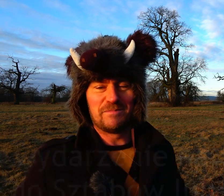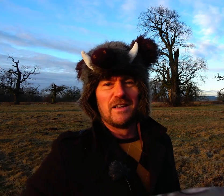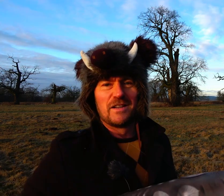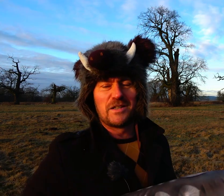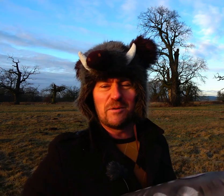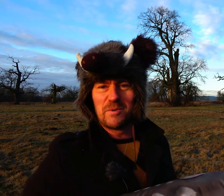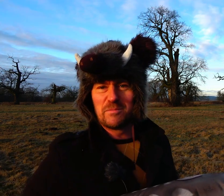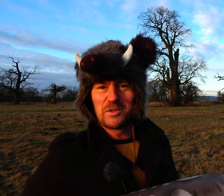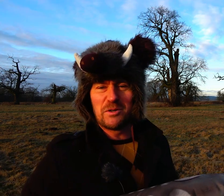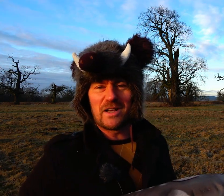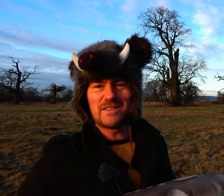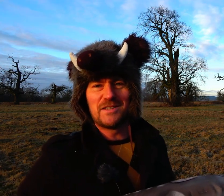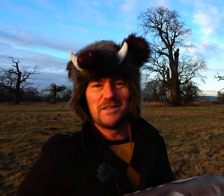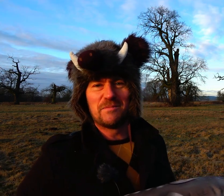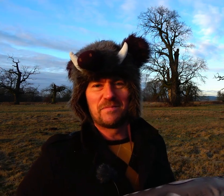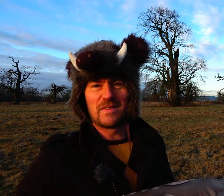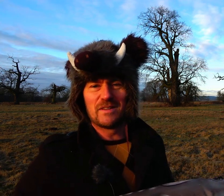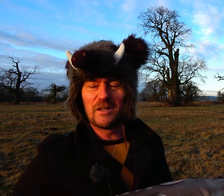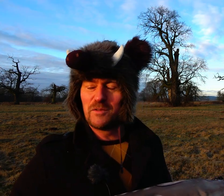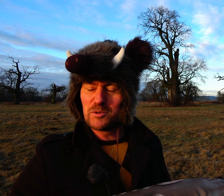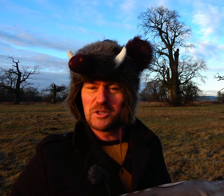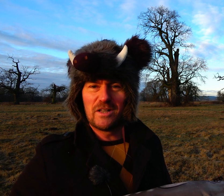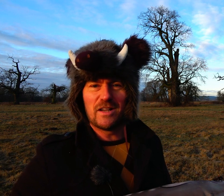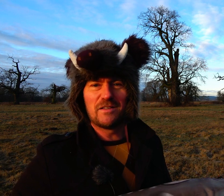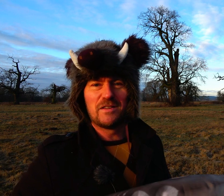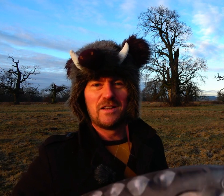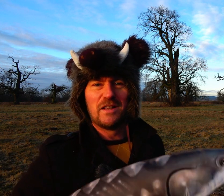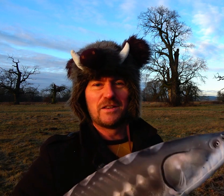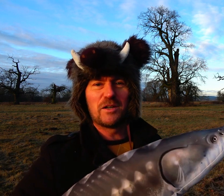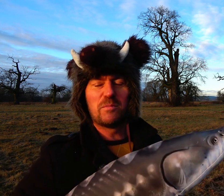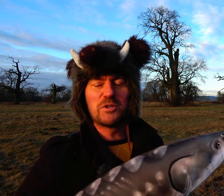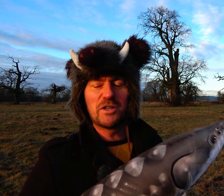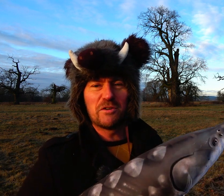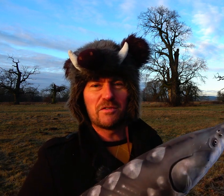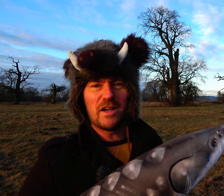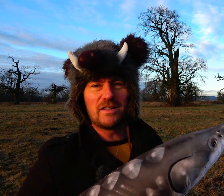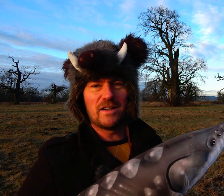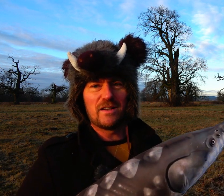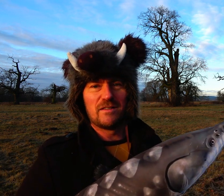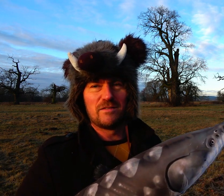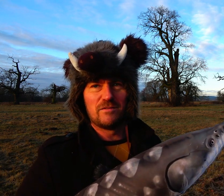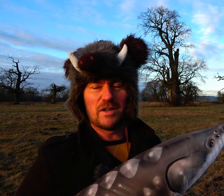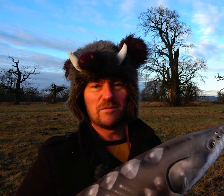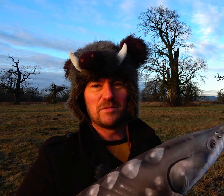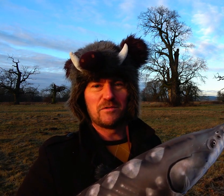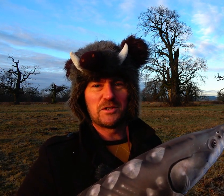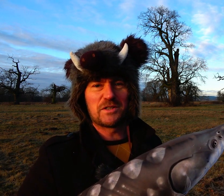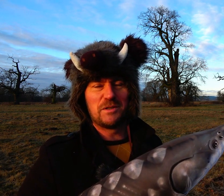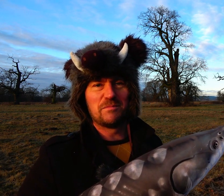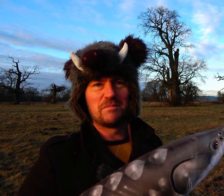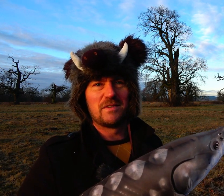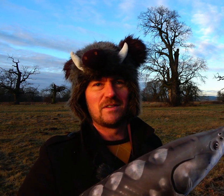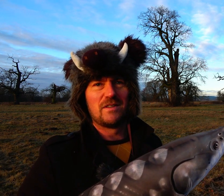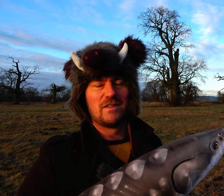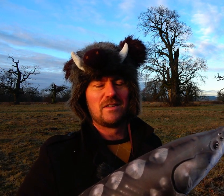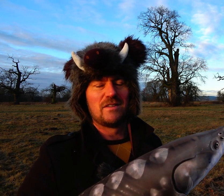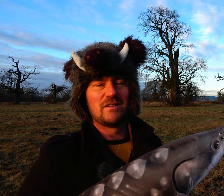natury. Chciałbym przy okazji tego wyróżnienia, tego podziękowania Wam